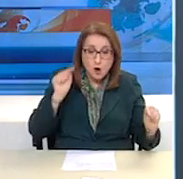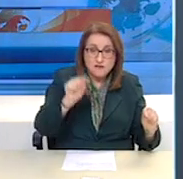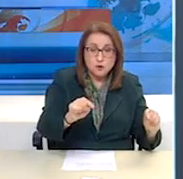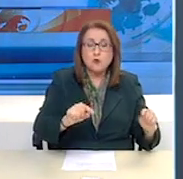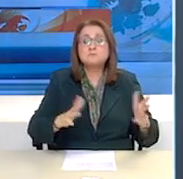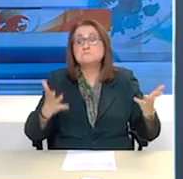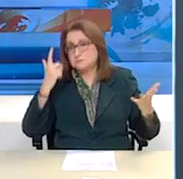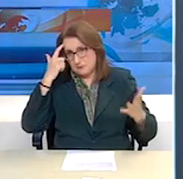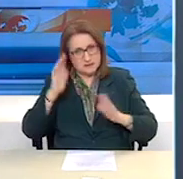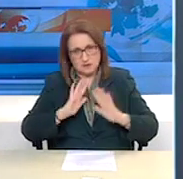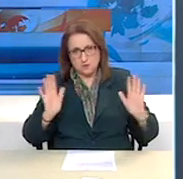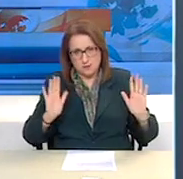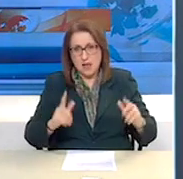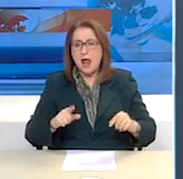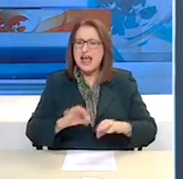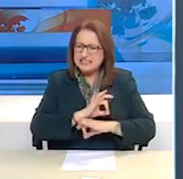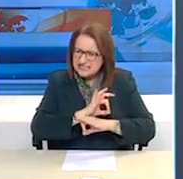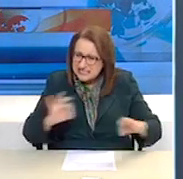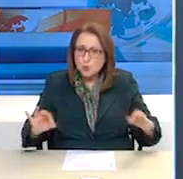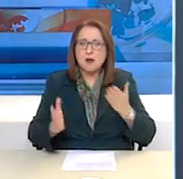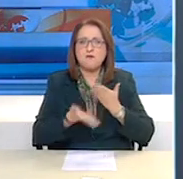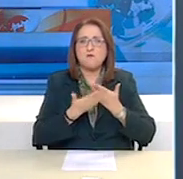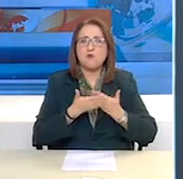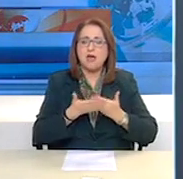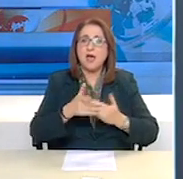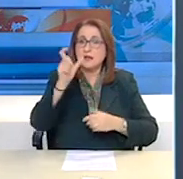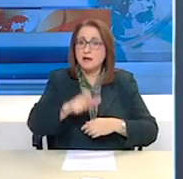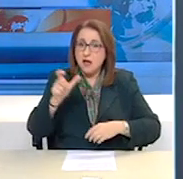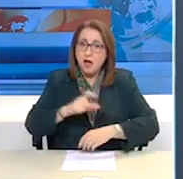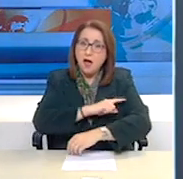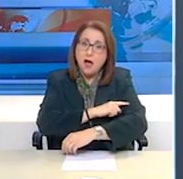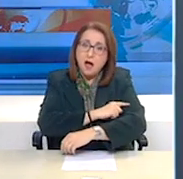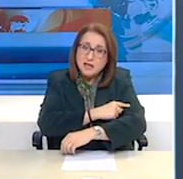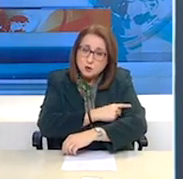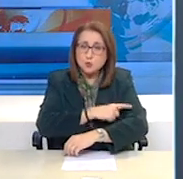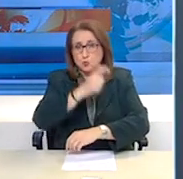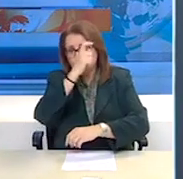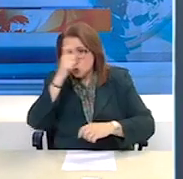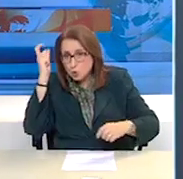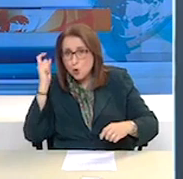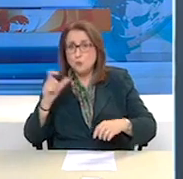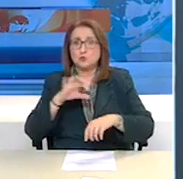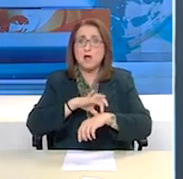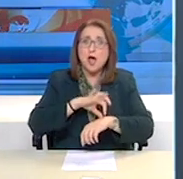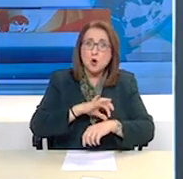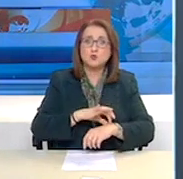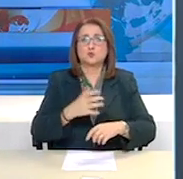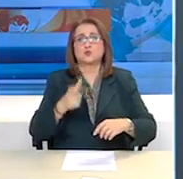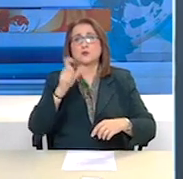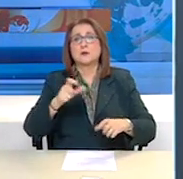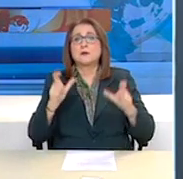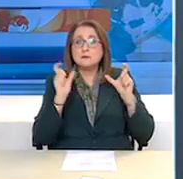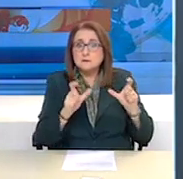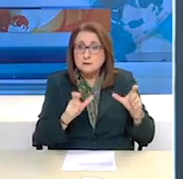στα νοσοκομεία, στο προσωπικό μας, στους ασθενείς μας και σε αυτούς που τους περιποιούνται. Εκεί χρειάζονται περισσότερο και μάλιστα με την τεράστια